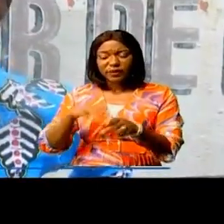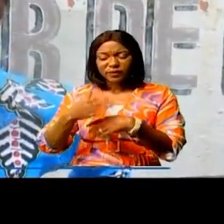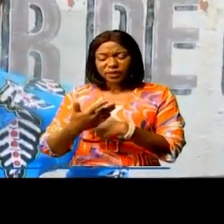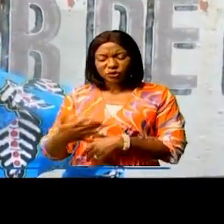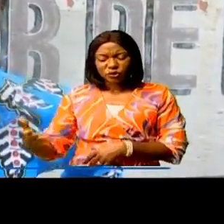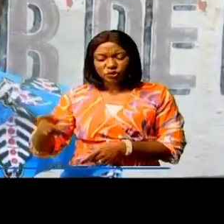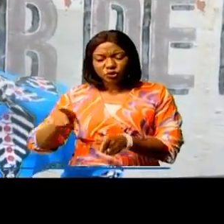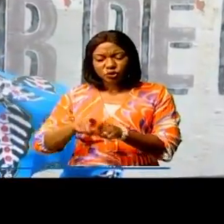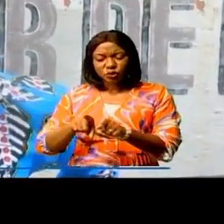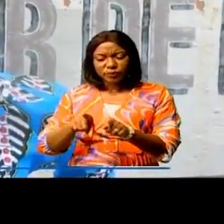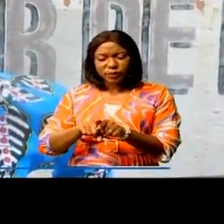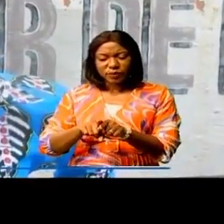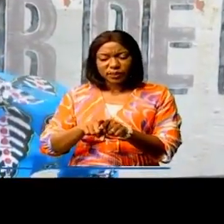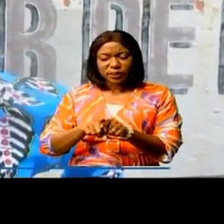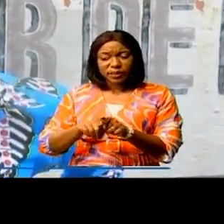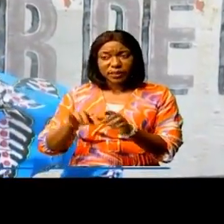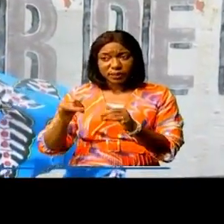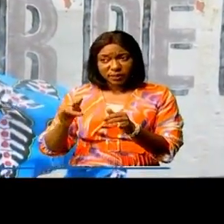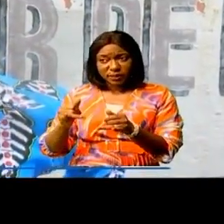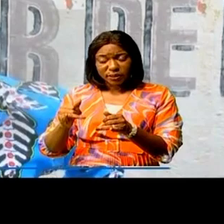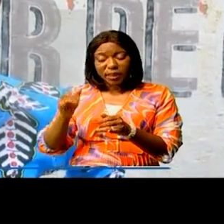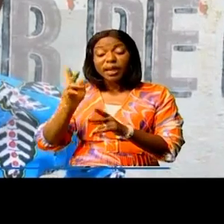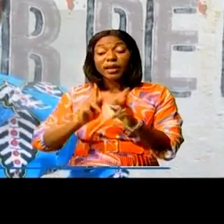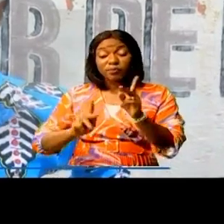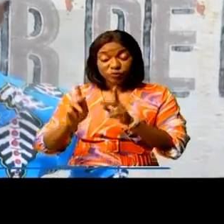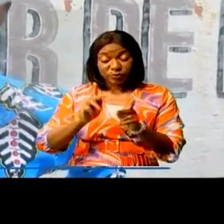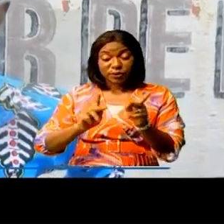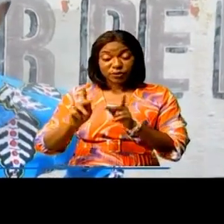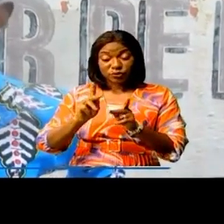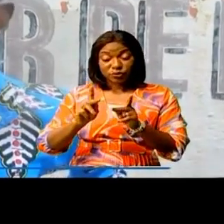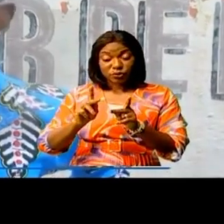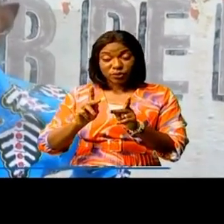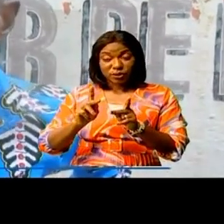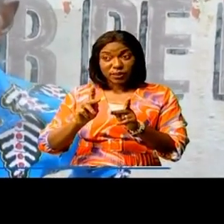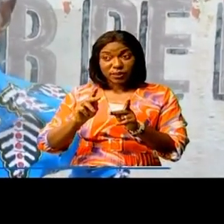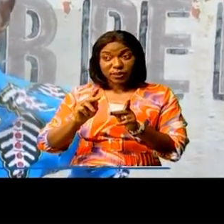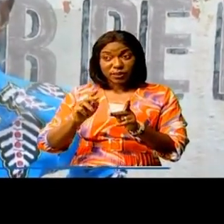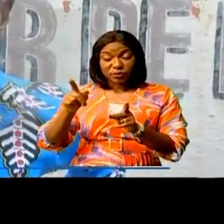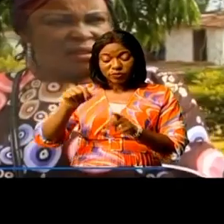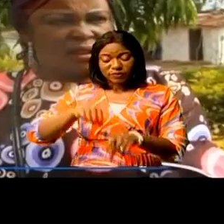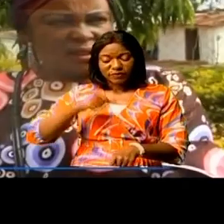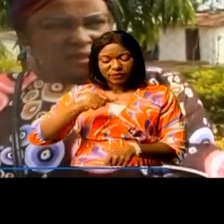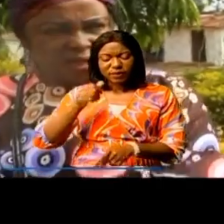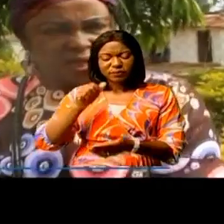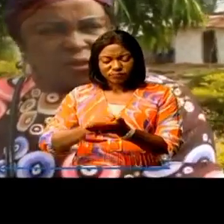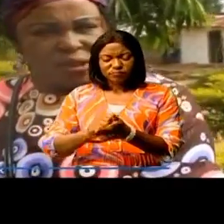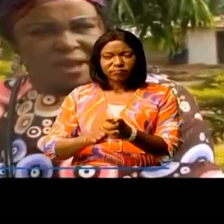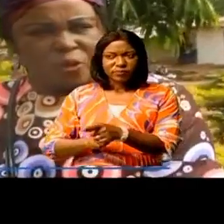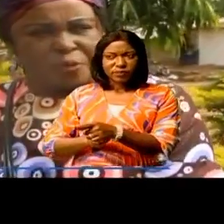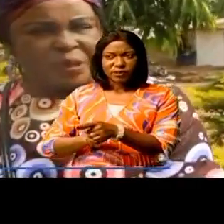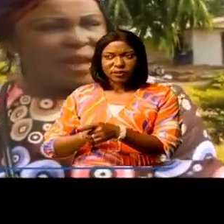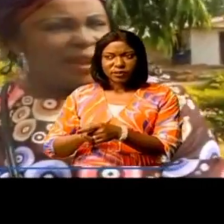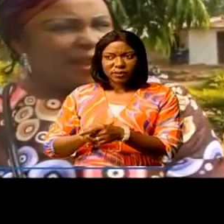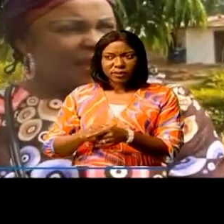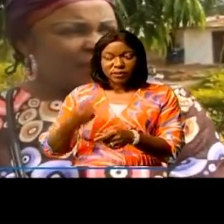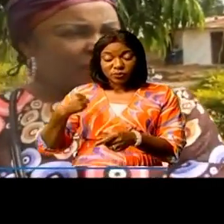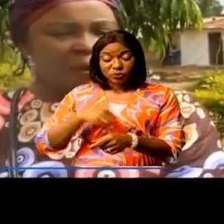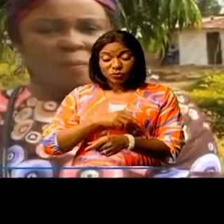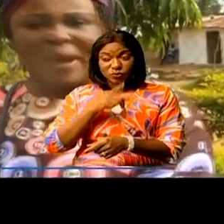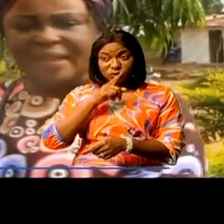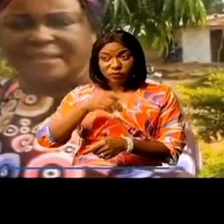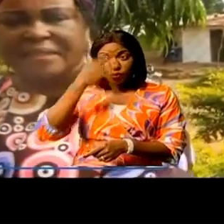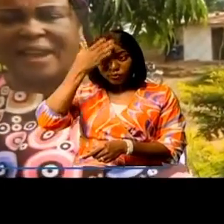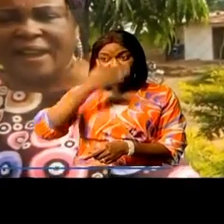comme un geste à la population. Vraiment, je suis fier de ça. Ici, on est à l'hôpital